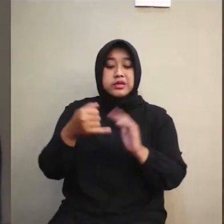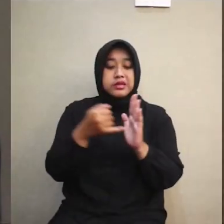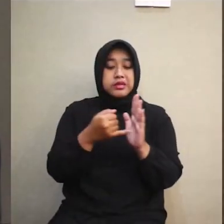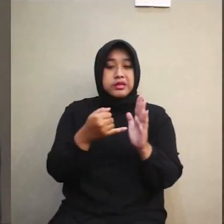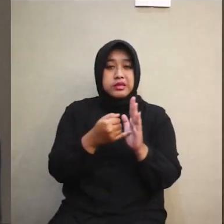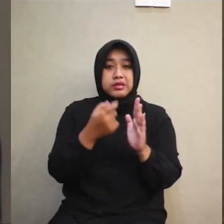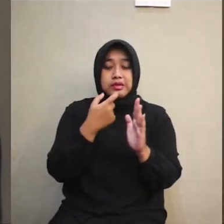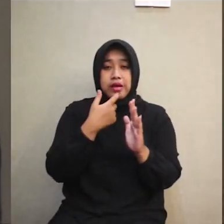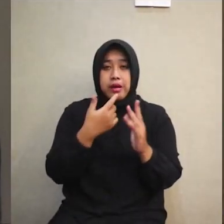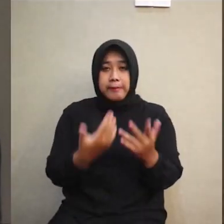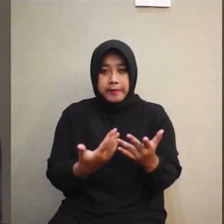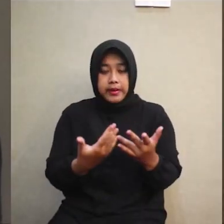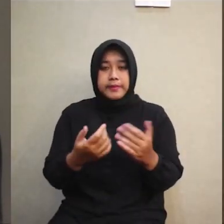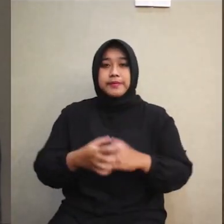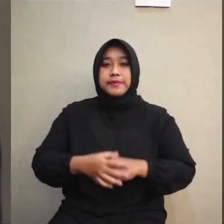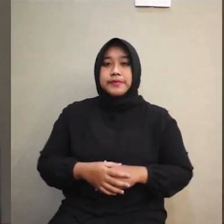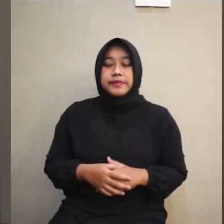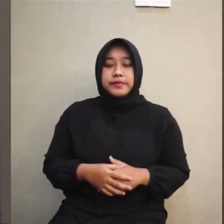berisi